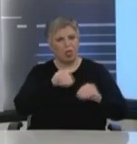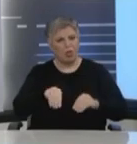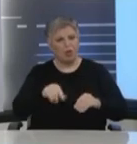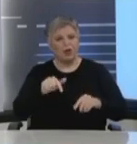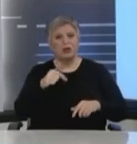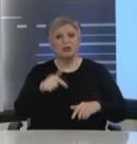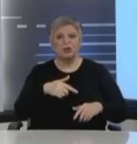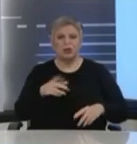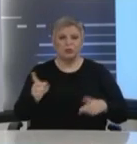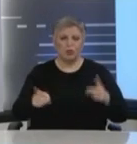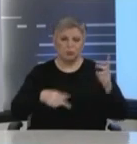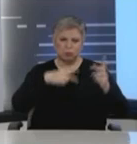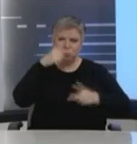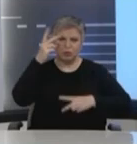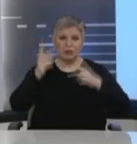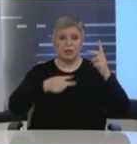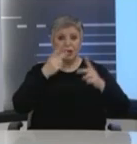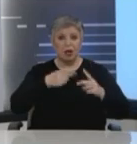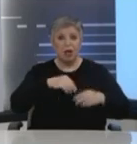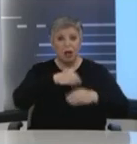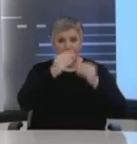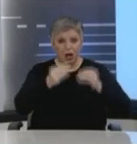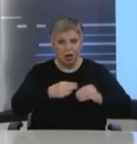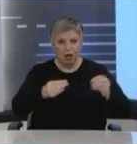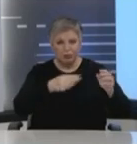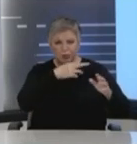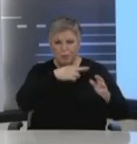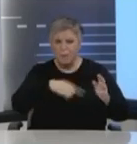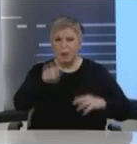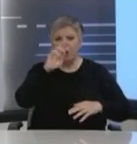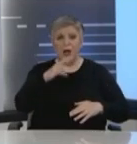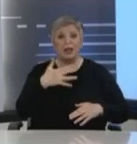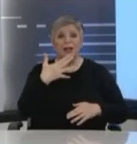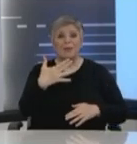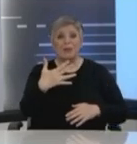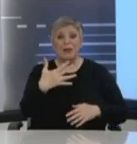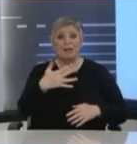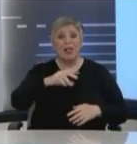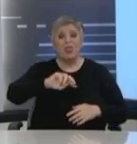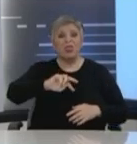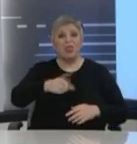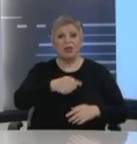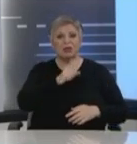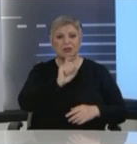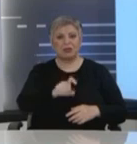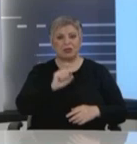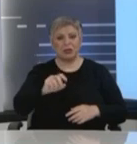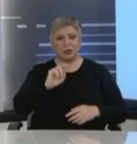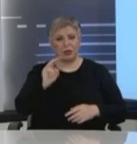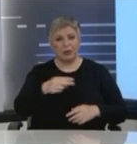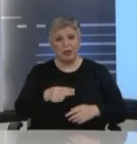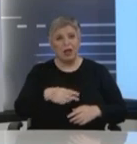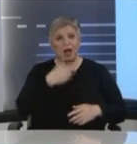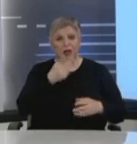η δαπάνη εκτινάχθηκε σε ύψος ρεκόρ, πάνω από 5 δις, υπερδιπλασιάστηκε δηλαδή μέσα σε 4